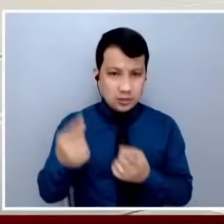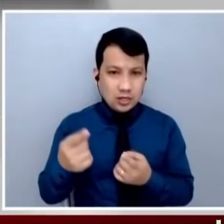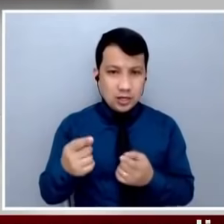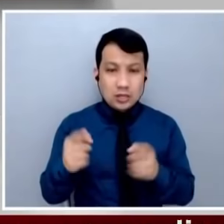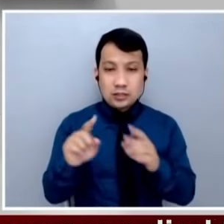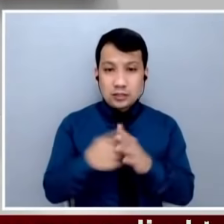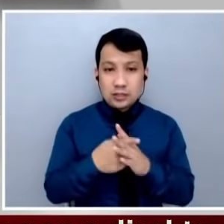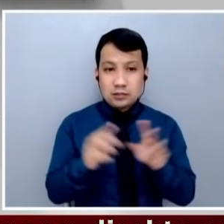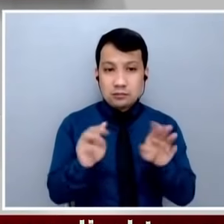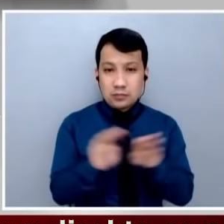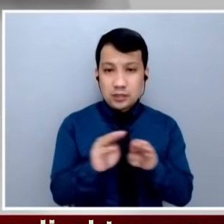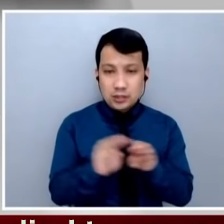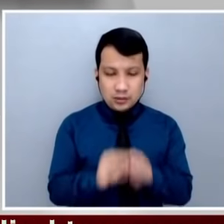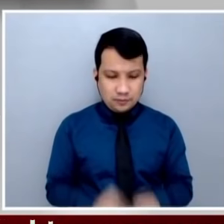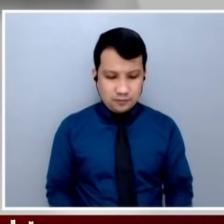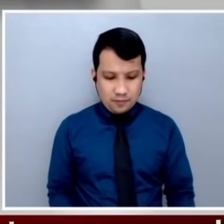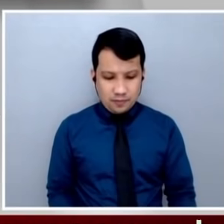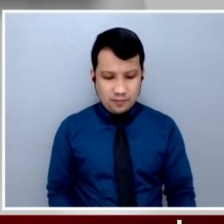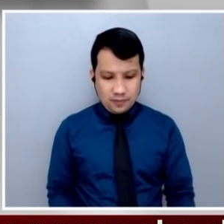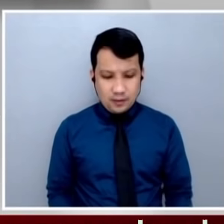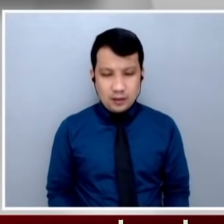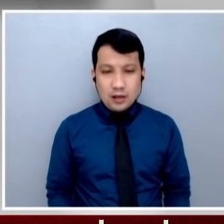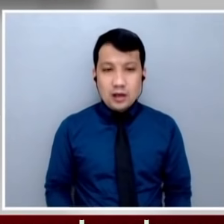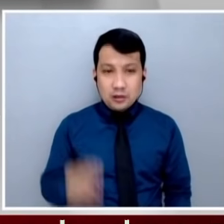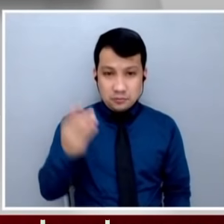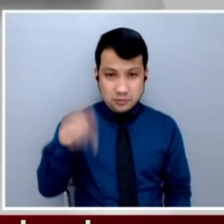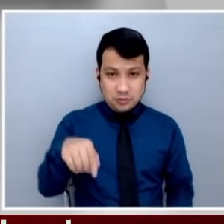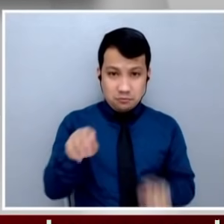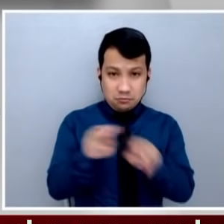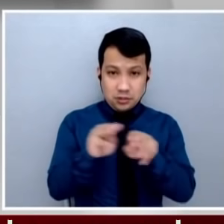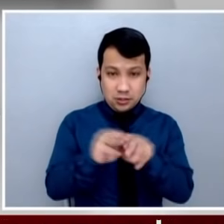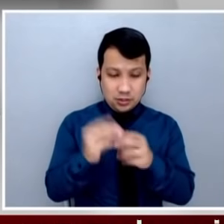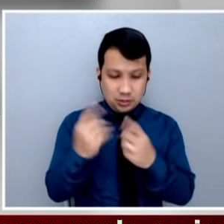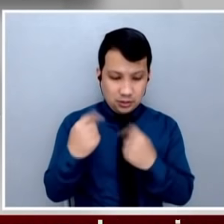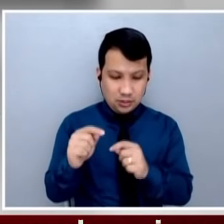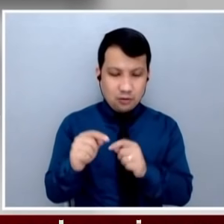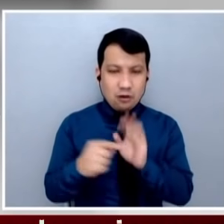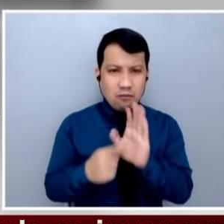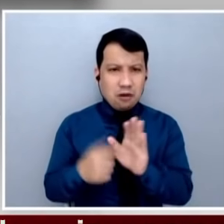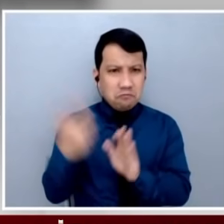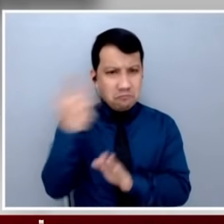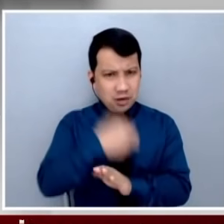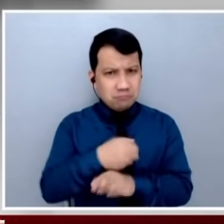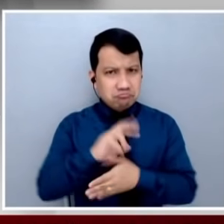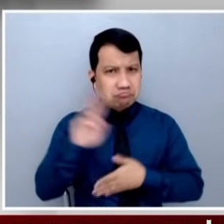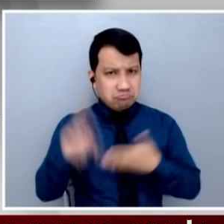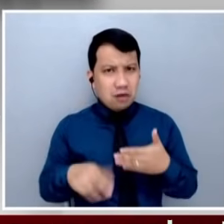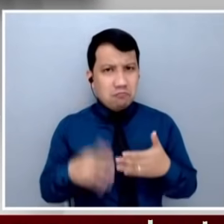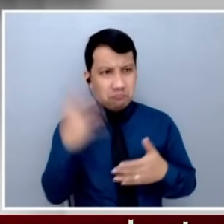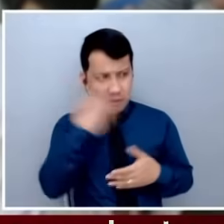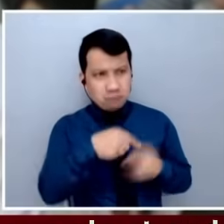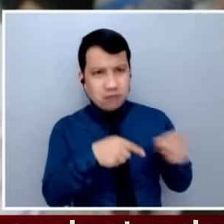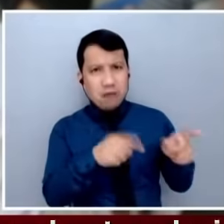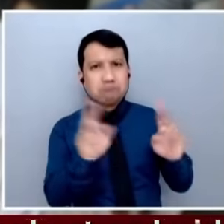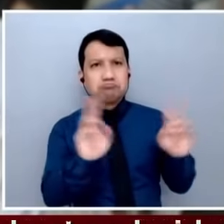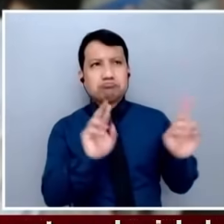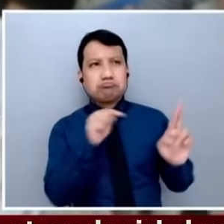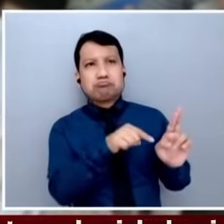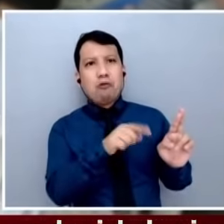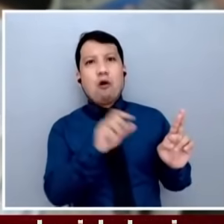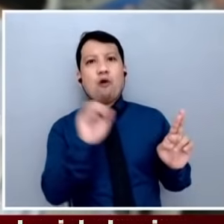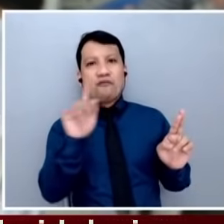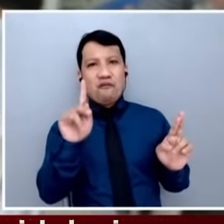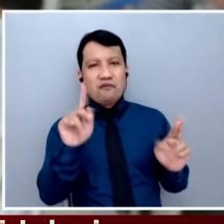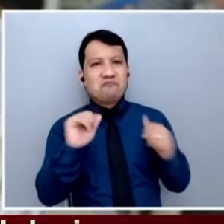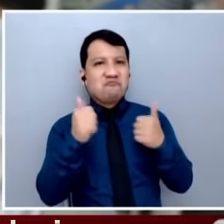City. Sa ating Marikina City dry run, magandang resulta kasi ready na sila. Sakaling